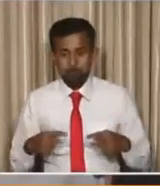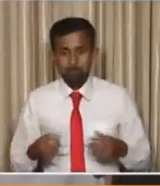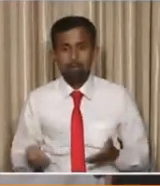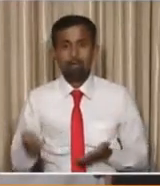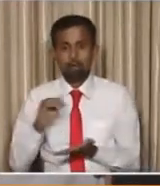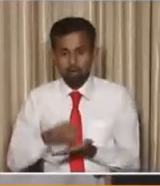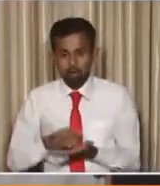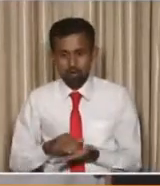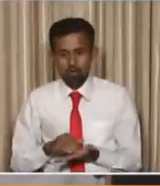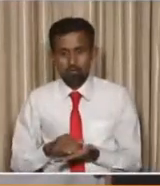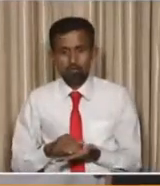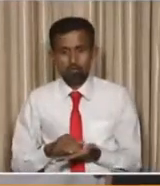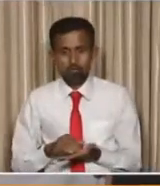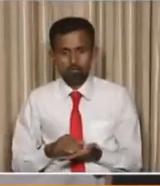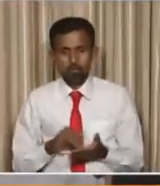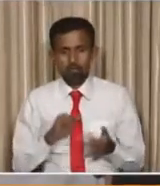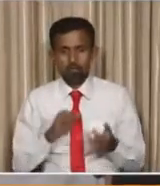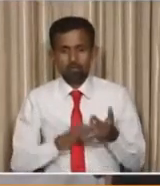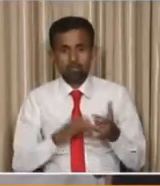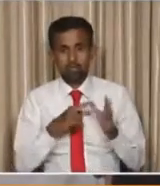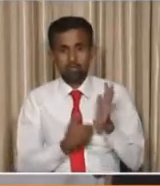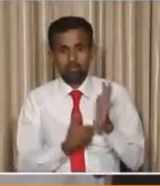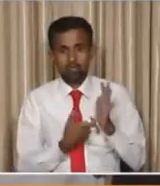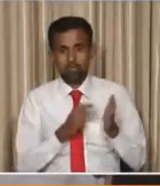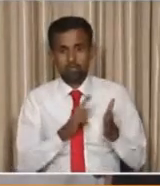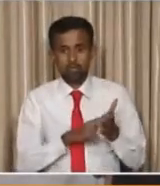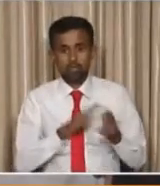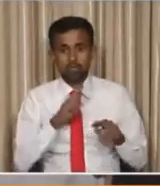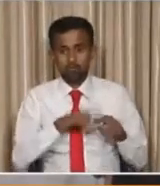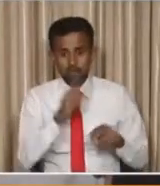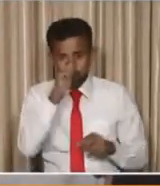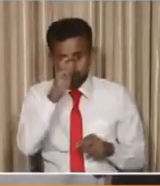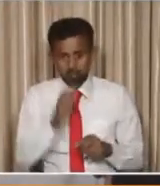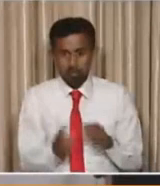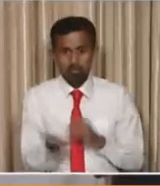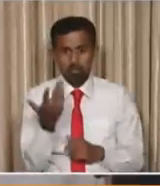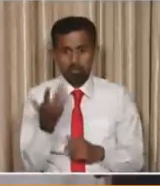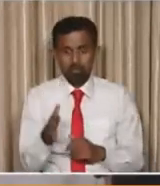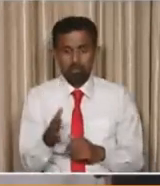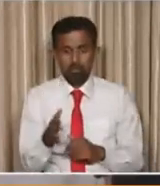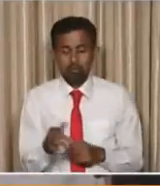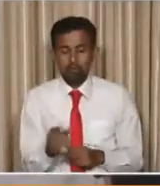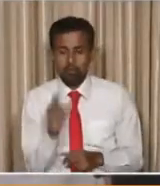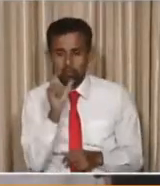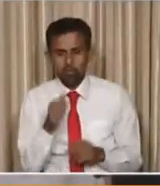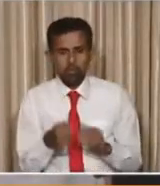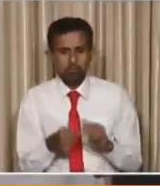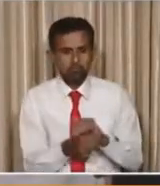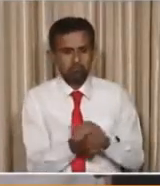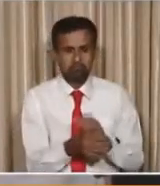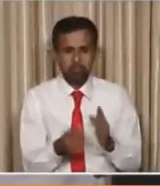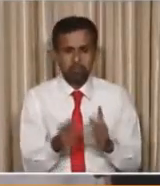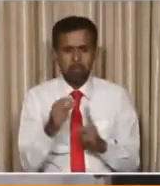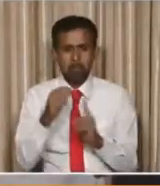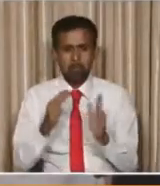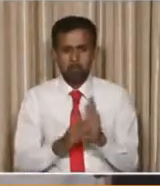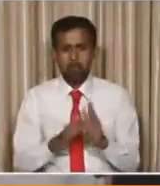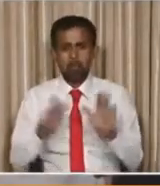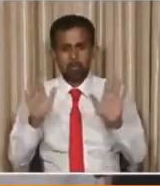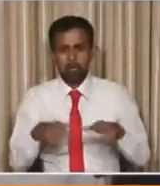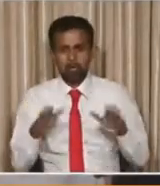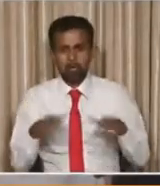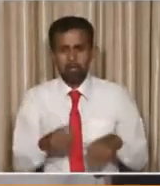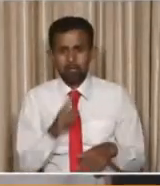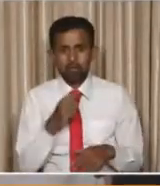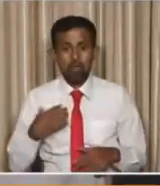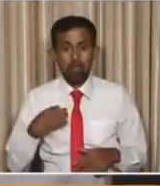ආපහු මචන් සරත් වංශේක මන්ත්‍රීතුමත් ගියා. ඉතින් මෙතෙන් දැන් බලාගෙන ඉන්නවා නිර්පාක්ෂික අගමැතිවරයෙක් එන්න කියලා.